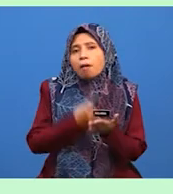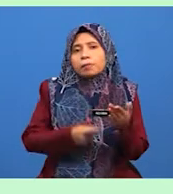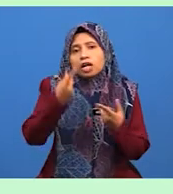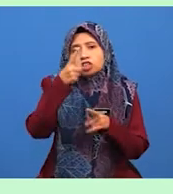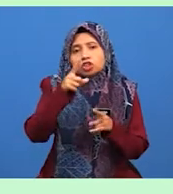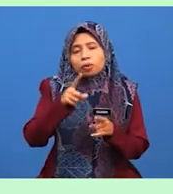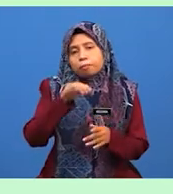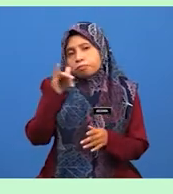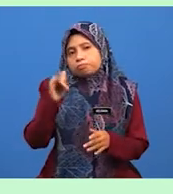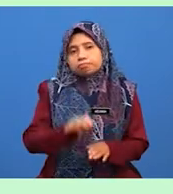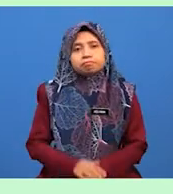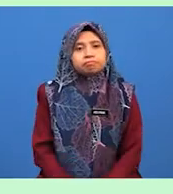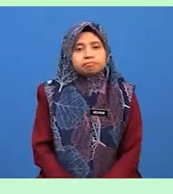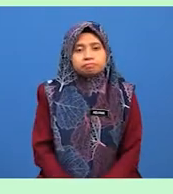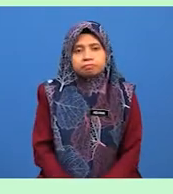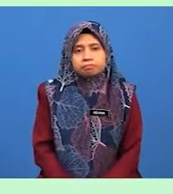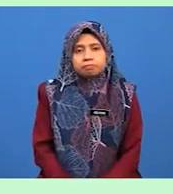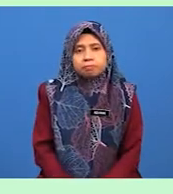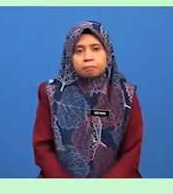Apakah jawapannya, murid-murid?